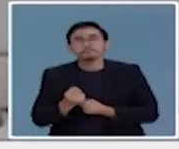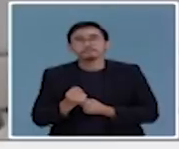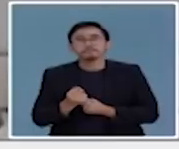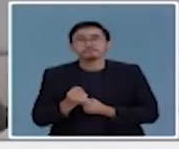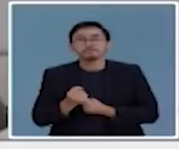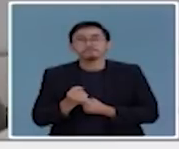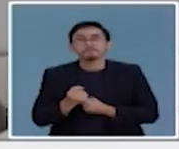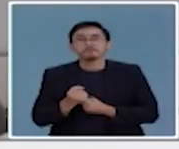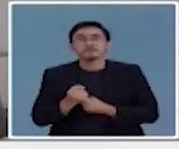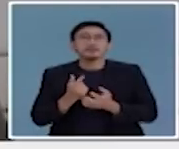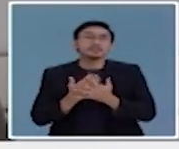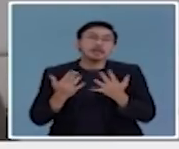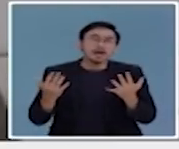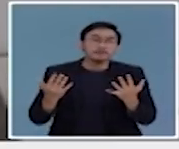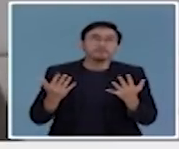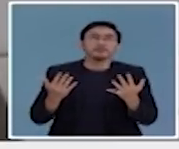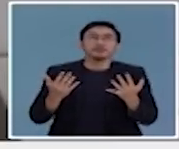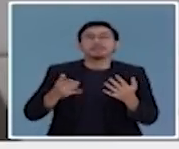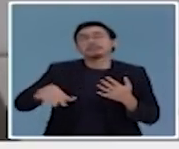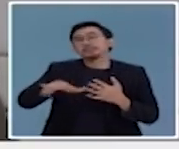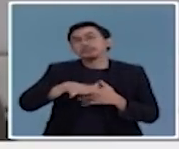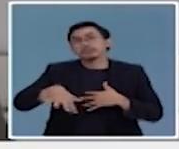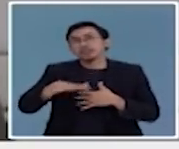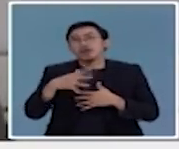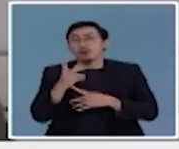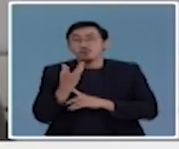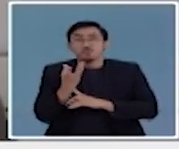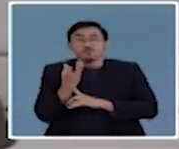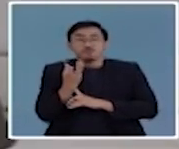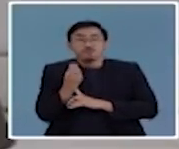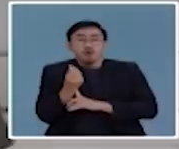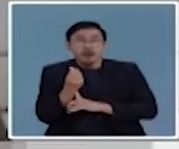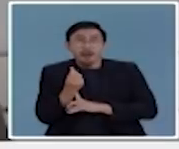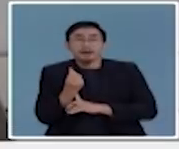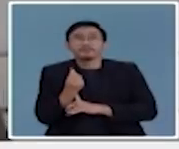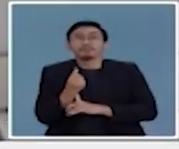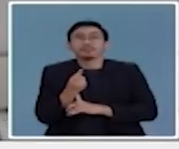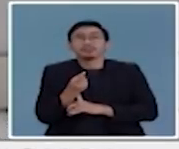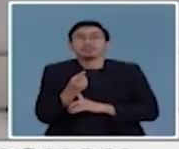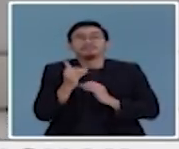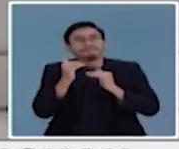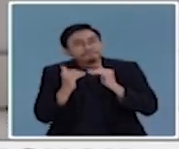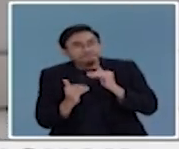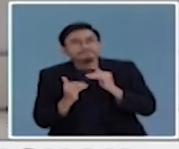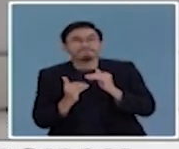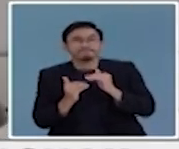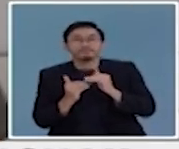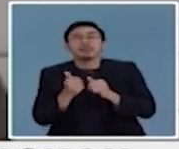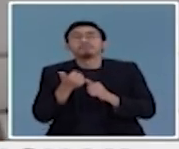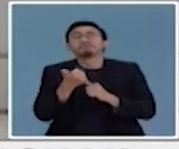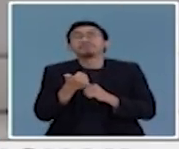warga-warga yang emang masyarakat yang emang penghasilannya ataupun ininya ekonomi rendah ke bawah bisa